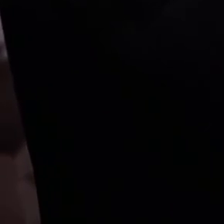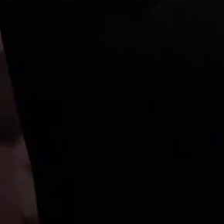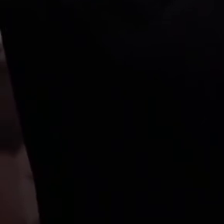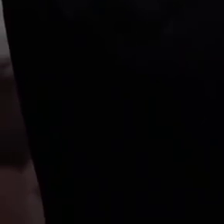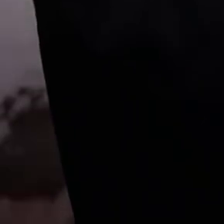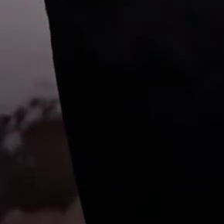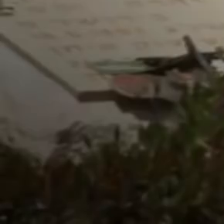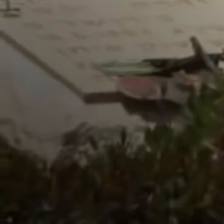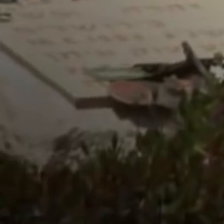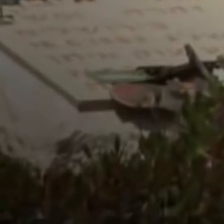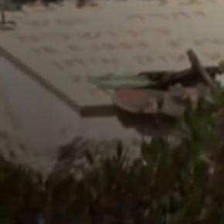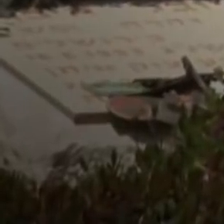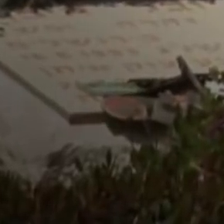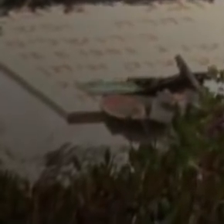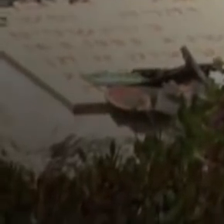רחמים